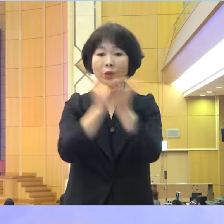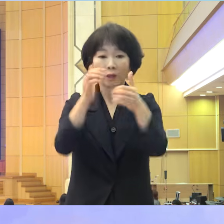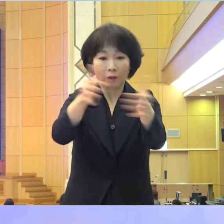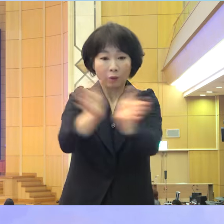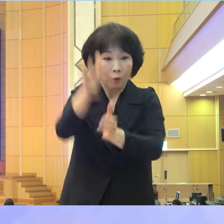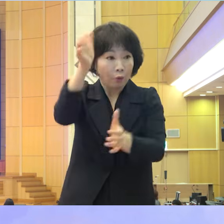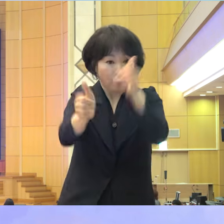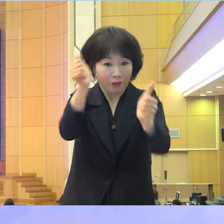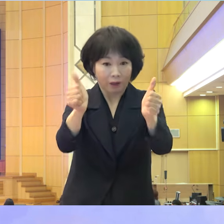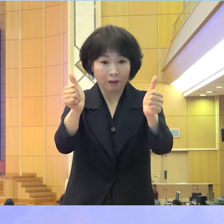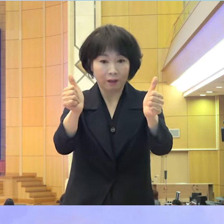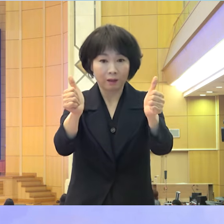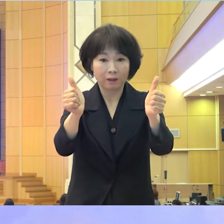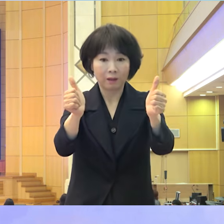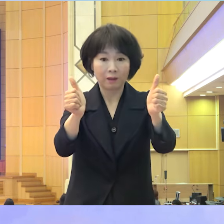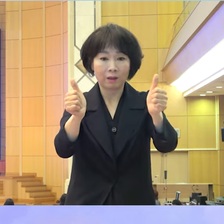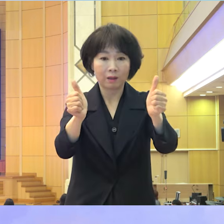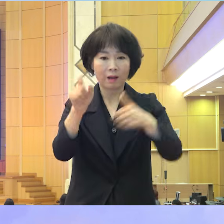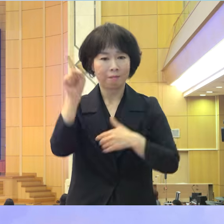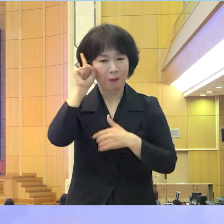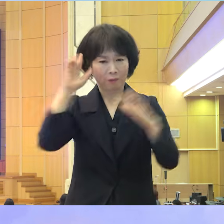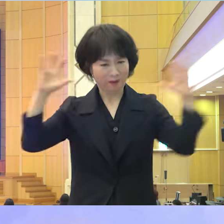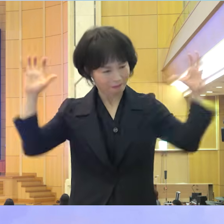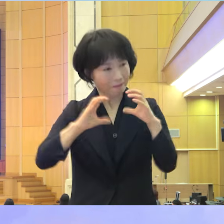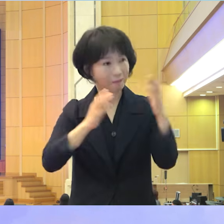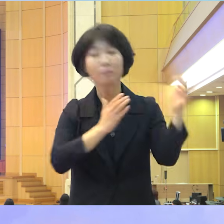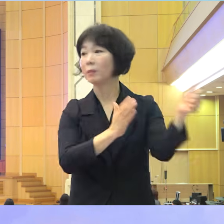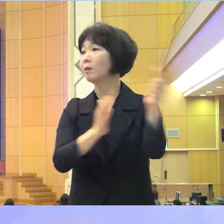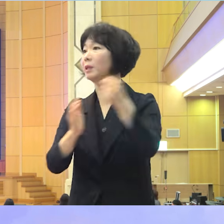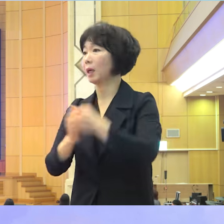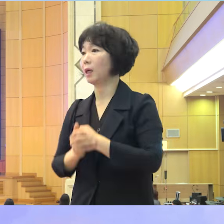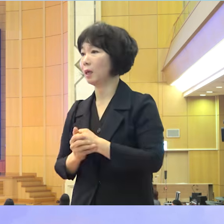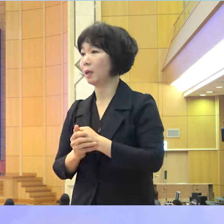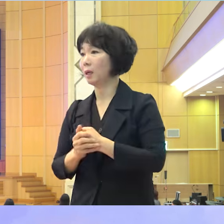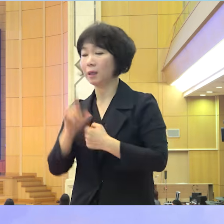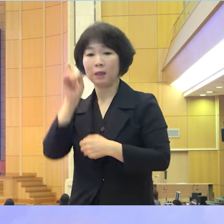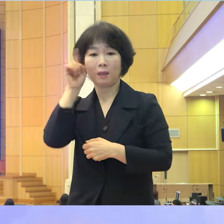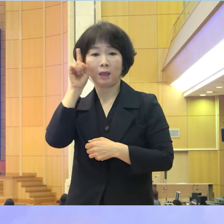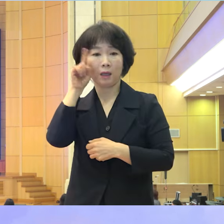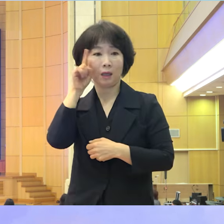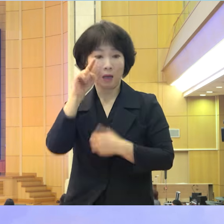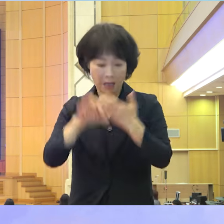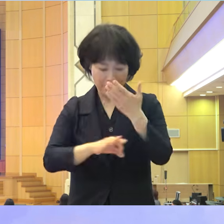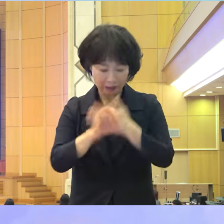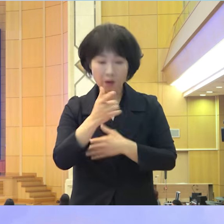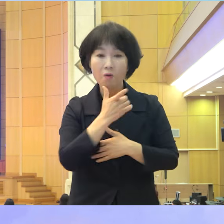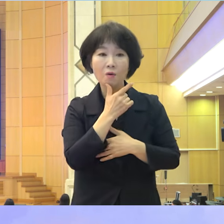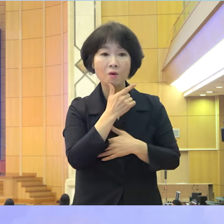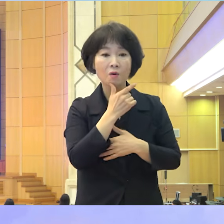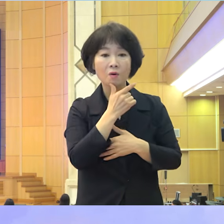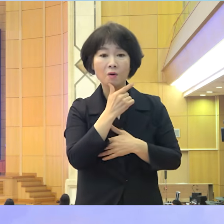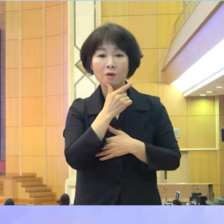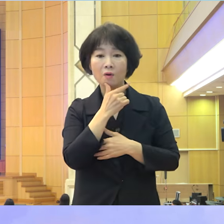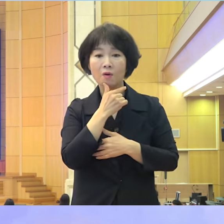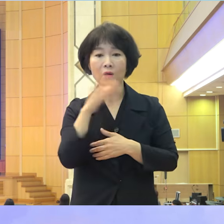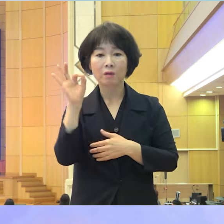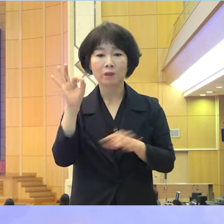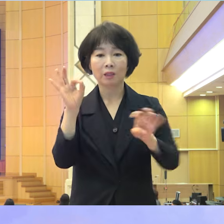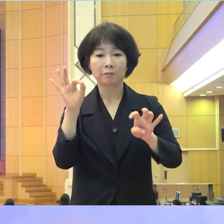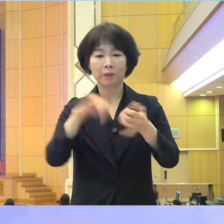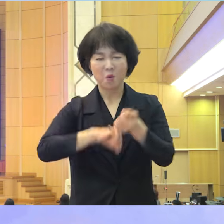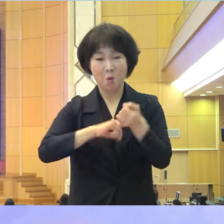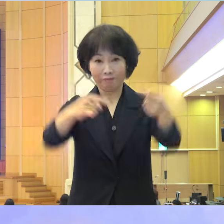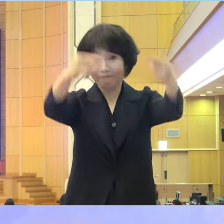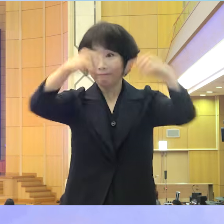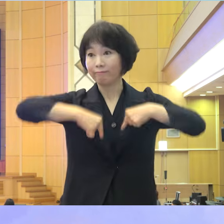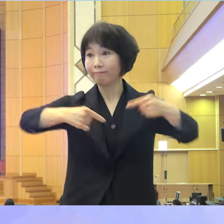교구장님들, 조장님들, 구역장님들이 다 한 무도 빠짐없이 월요일날 참석 못하면 화요일날이라도 한 무도 빠짐없이